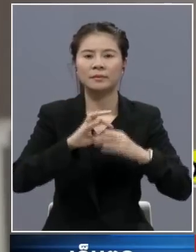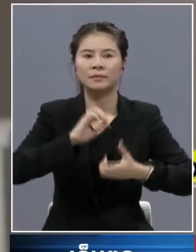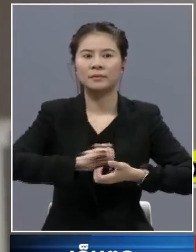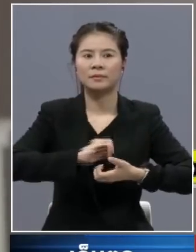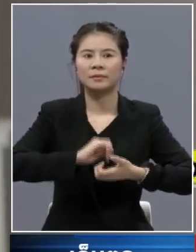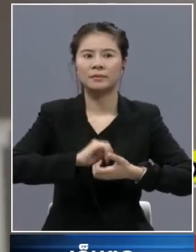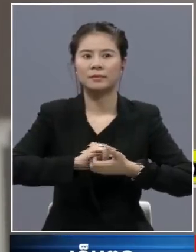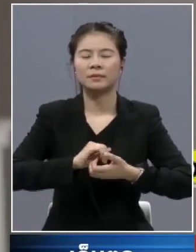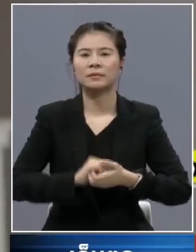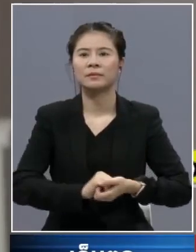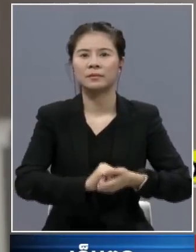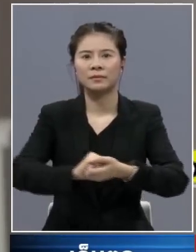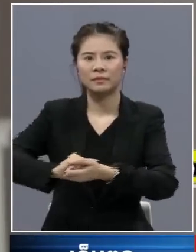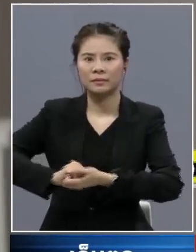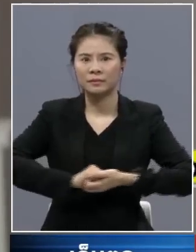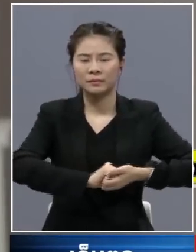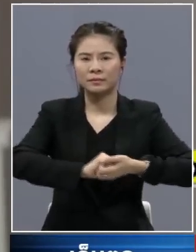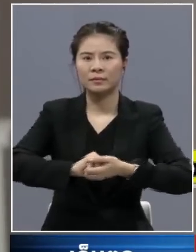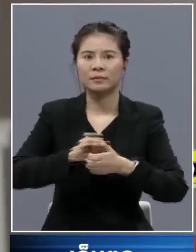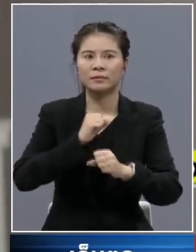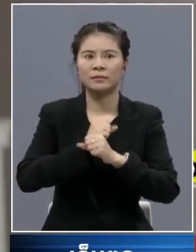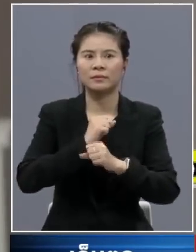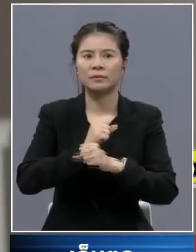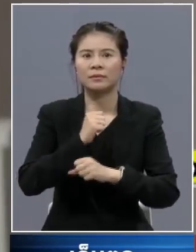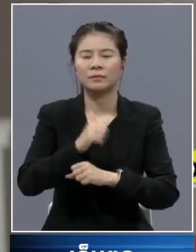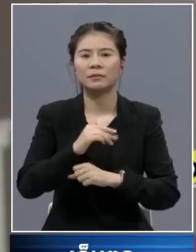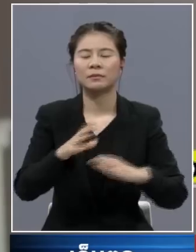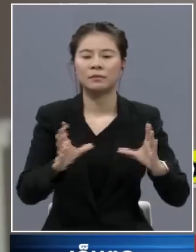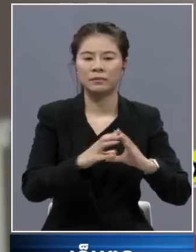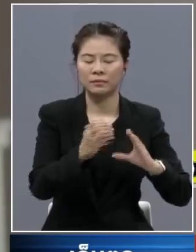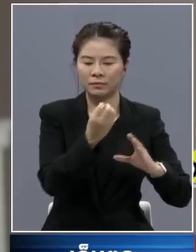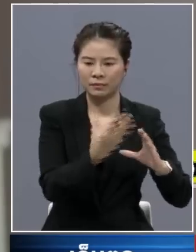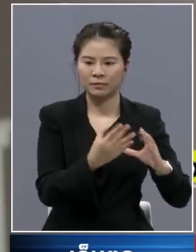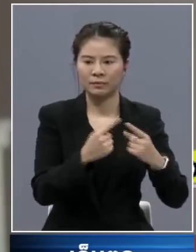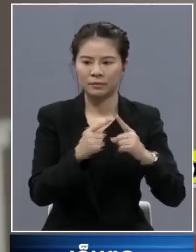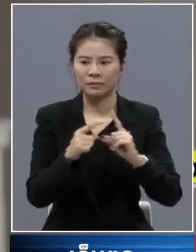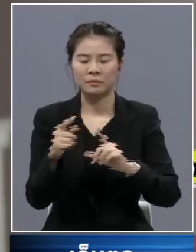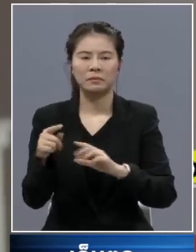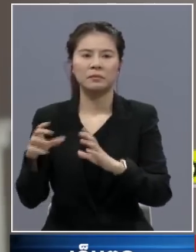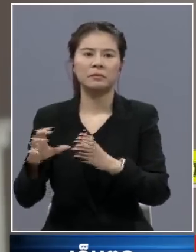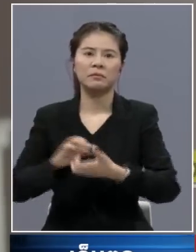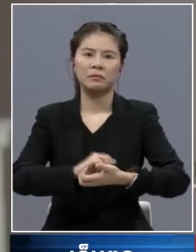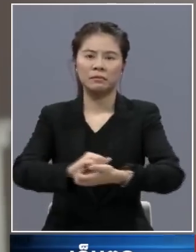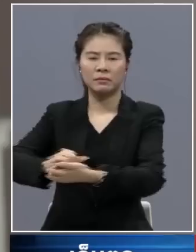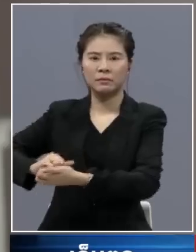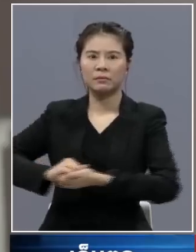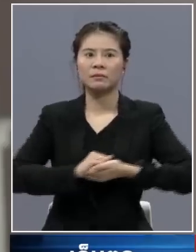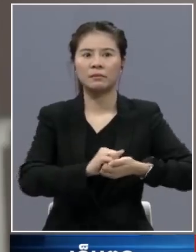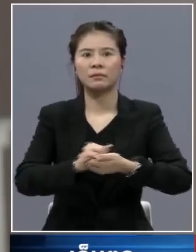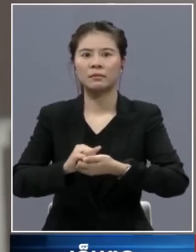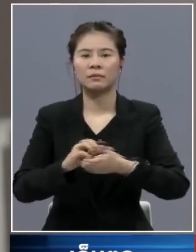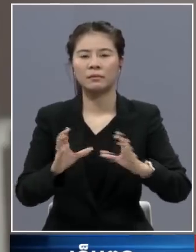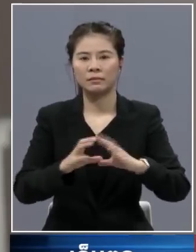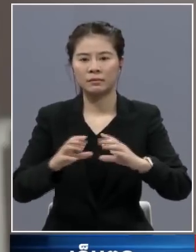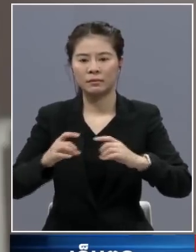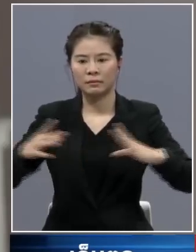นพรรคฝ่ายค้านร่วมกันมันเป็นไปไม่ได้เพราะเราถือเสียงข้างมากตราบใดที่เราก่อเกี่ยวกันแบบนี้ไม่มีทางที่จะเป็นพรรคฝ่ายค้